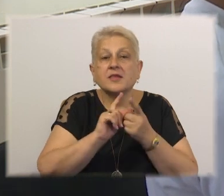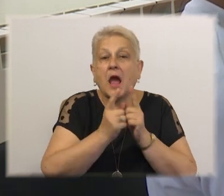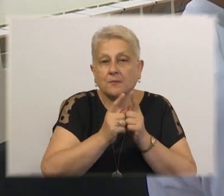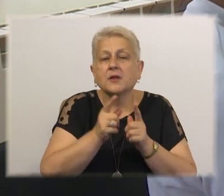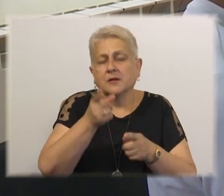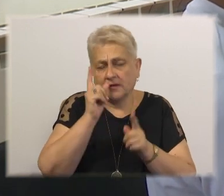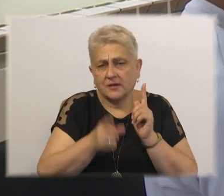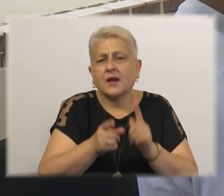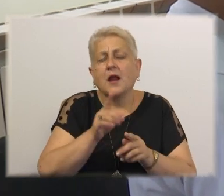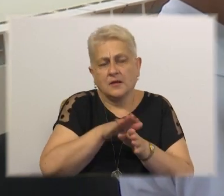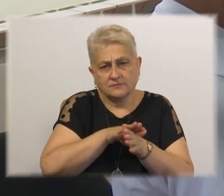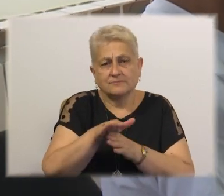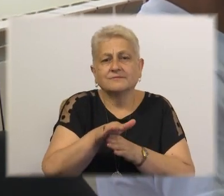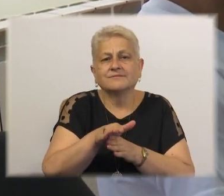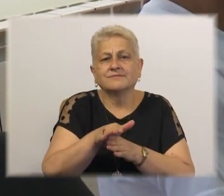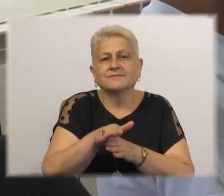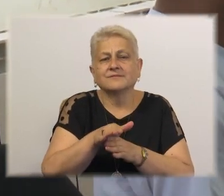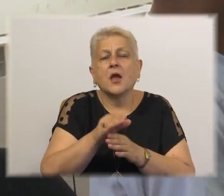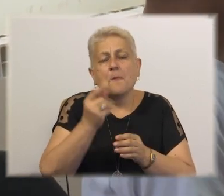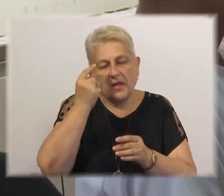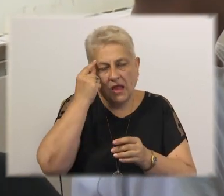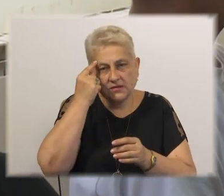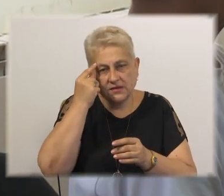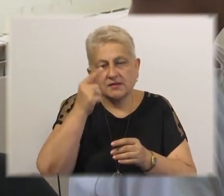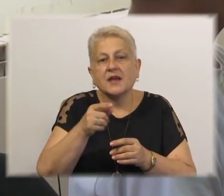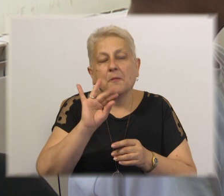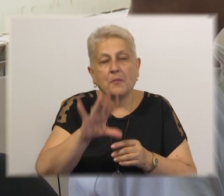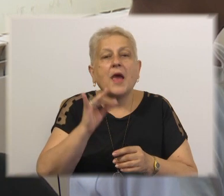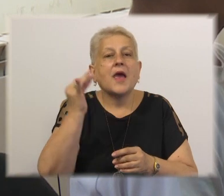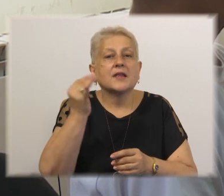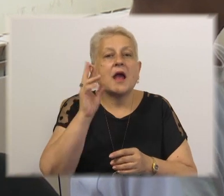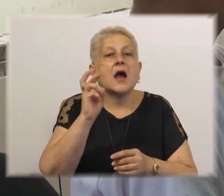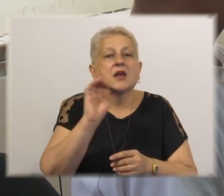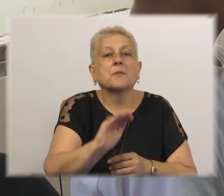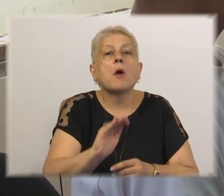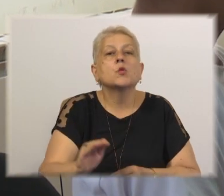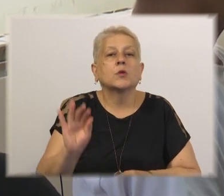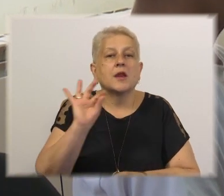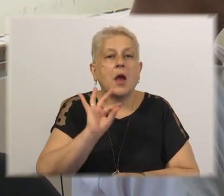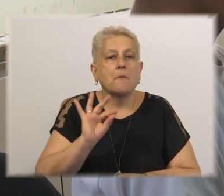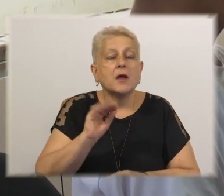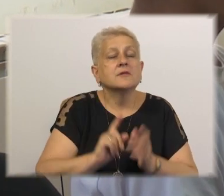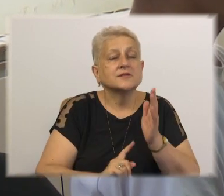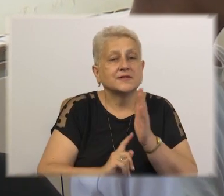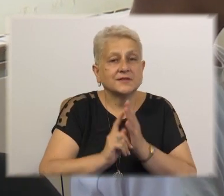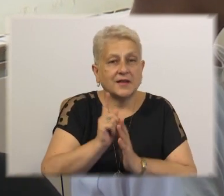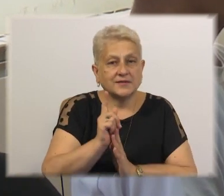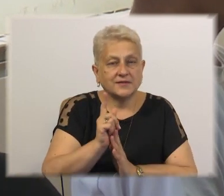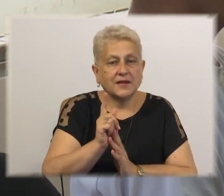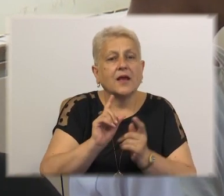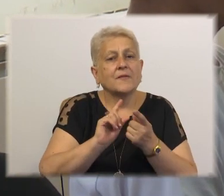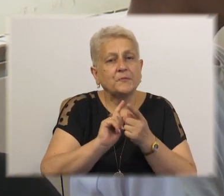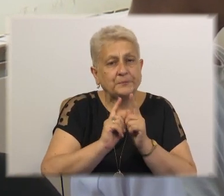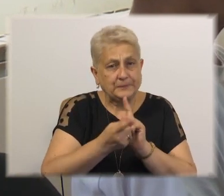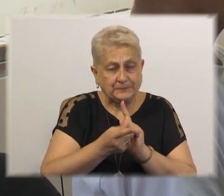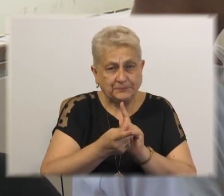էի, դա իրականացնել եւ մտածեցի, որ դա կհետաքրքրի Արցախի մանուկներին, ու սկսեցի թարգմանել